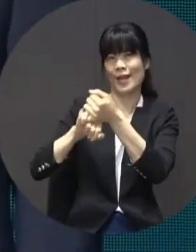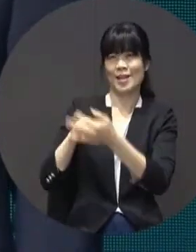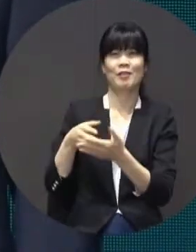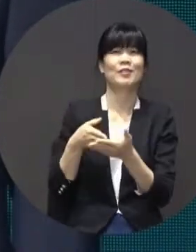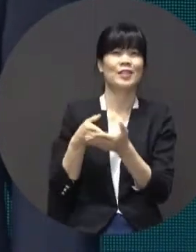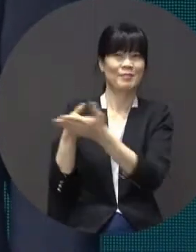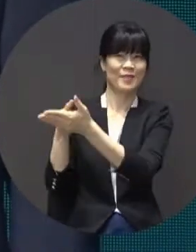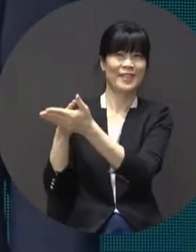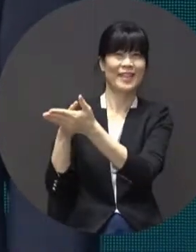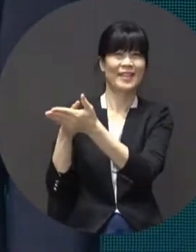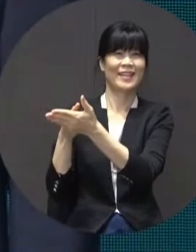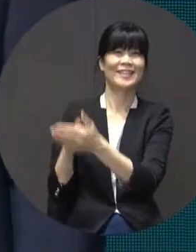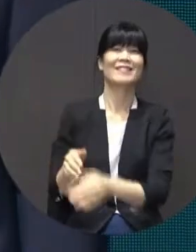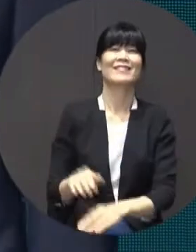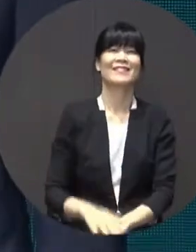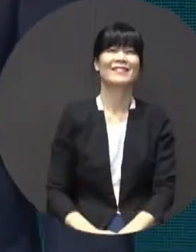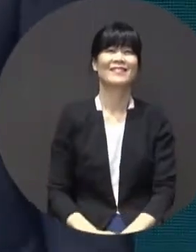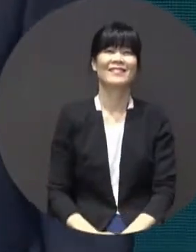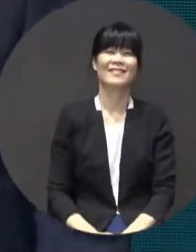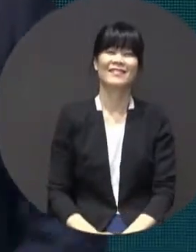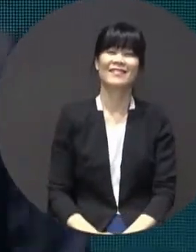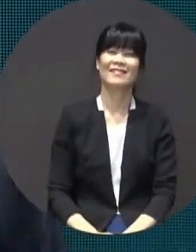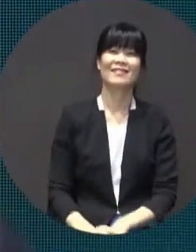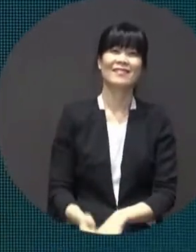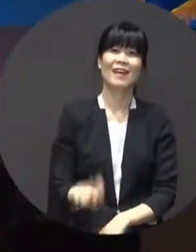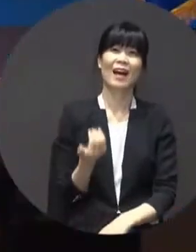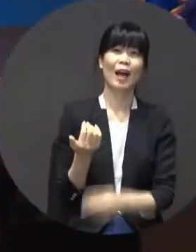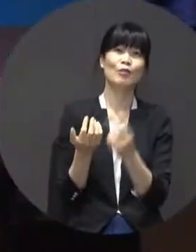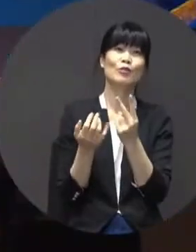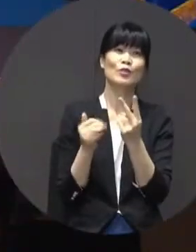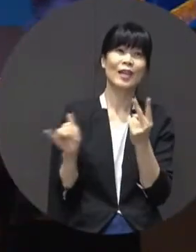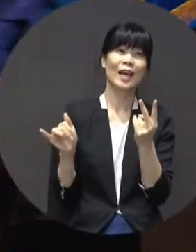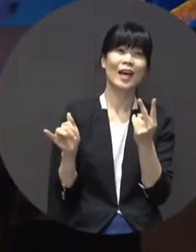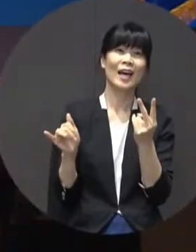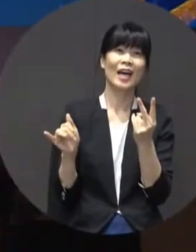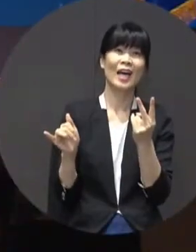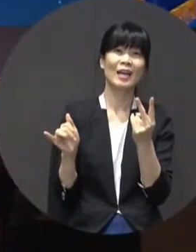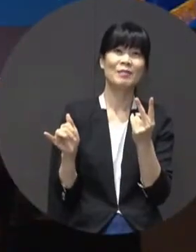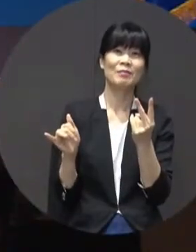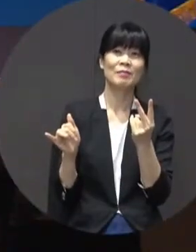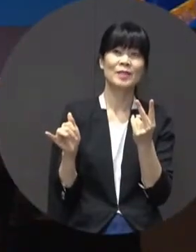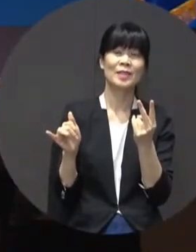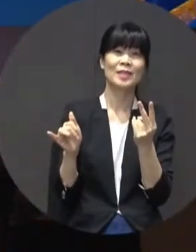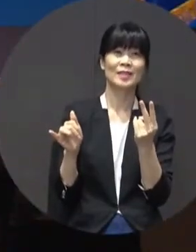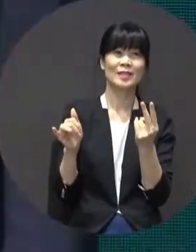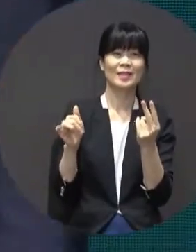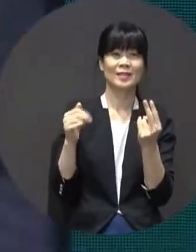제안합니다. 네, 감사합니다. 자, 두 분이 아까에 비해서 바뀐 거라고는 위치만 바뀌셨는데,